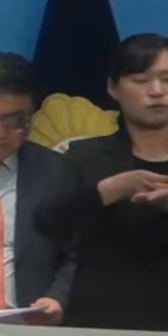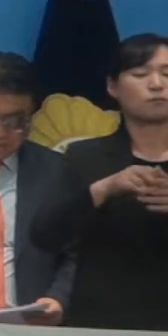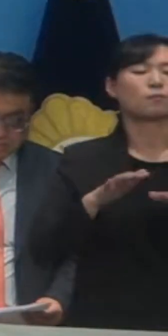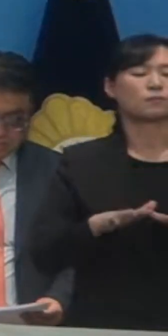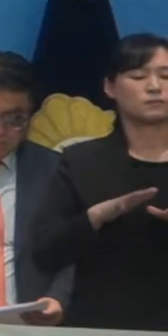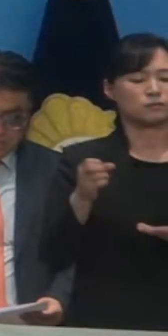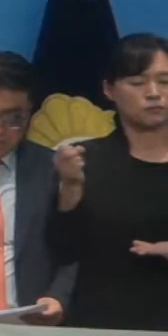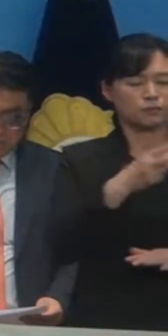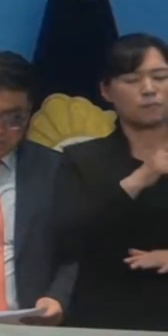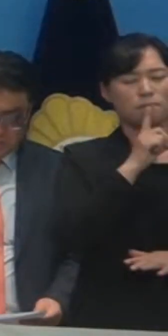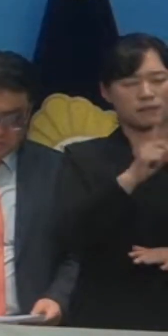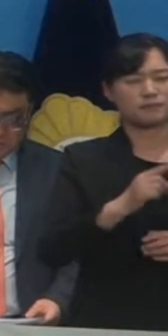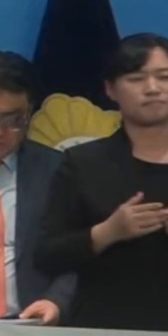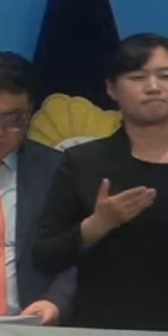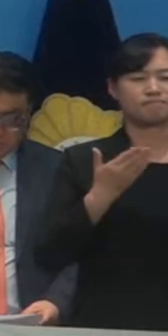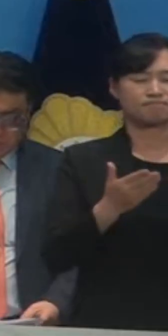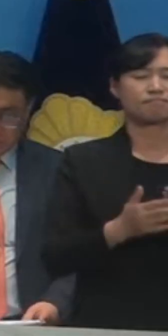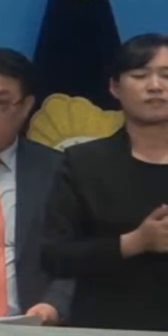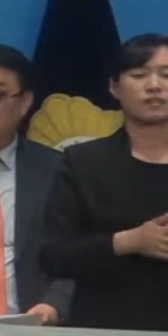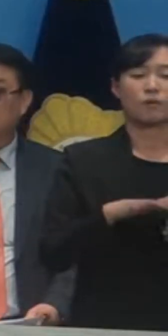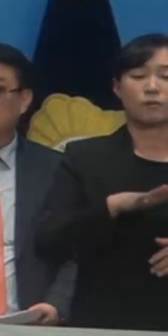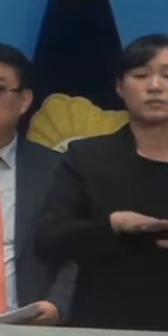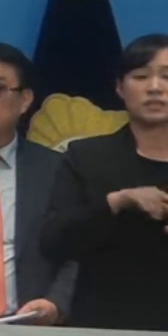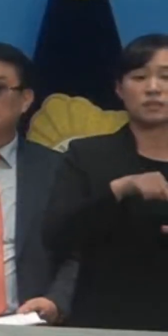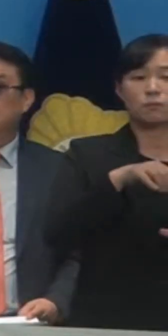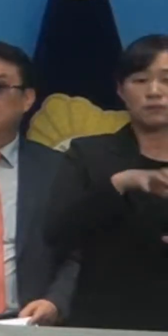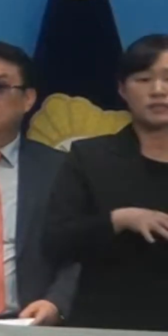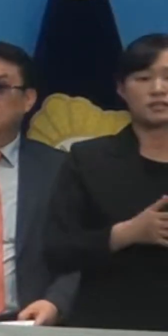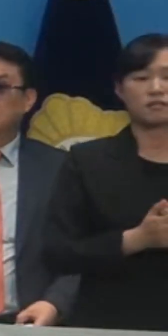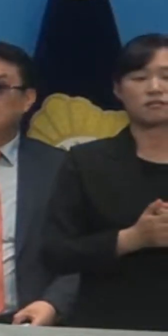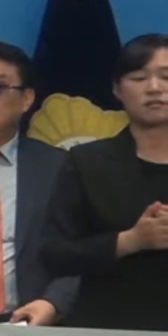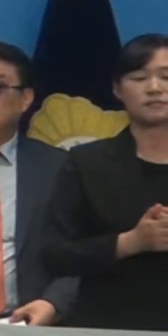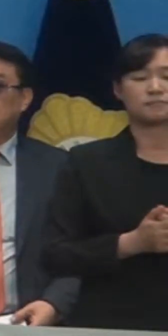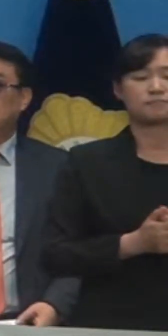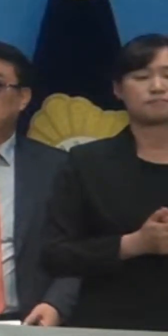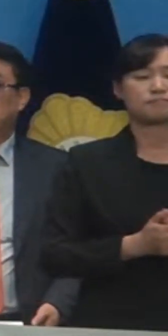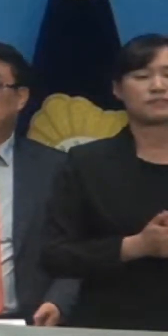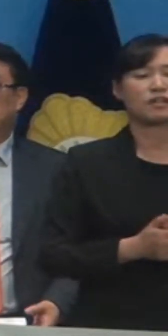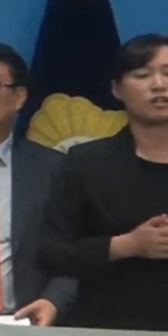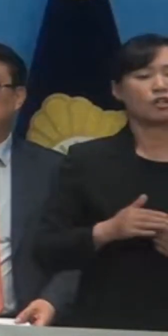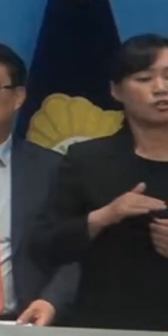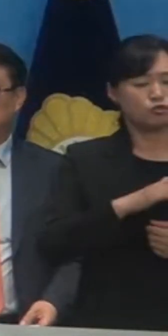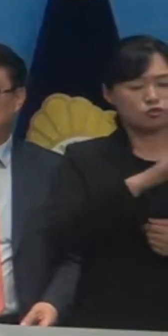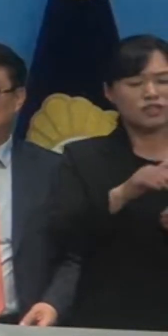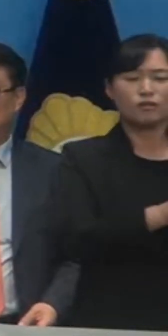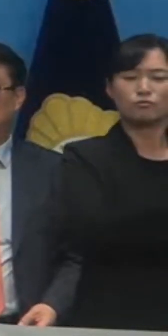저희들은 또다시 주장합니다. 오늘 이 자리에서 저희들 전국 사기피해자연합회는